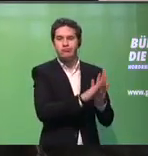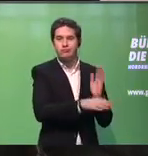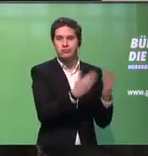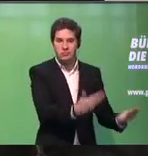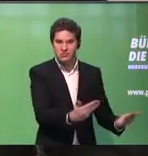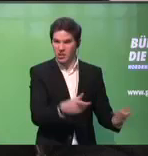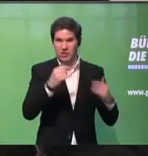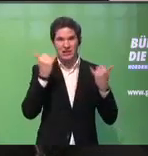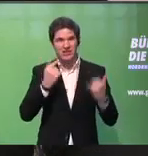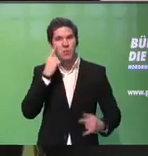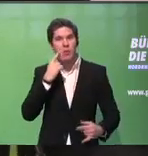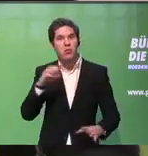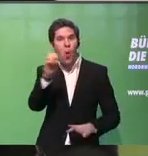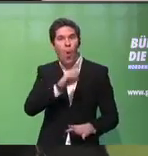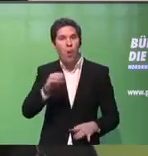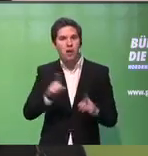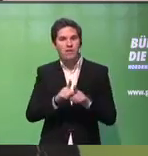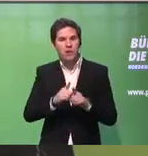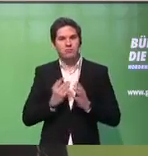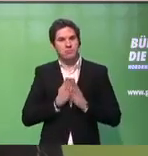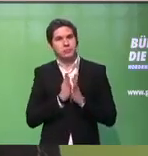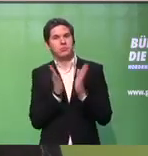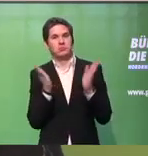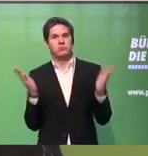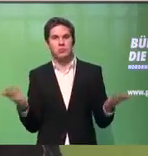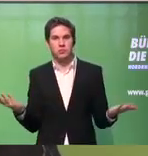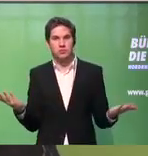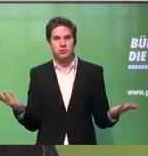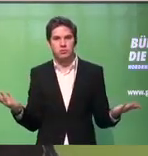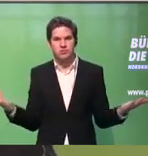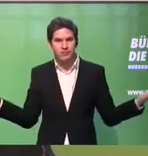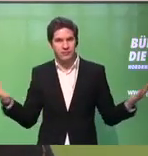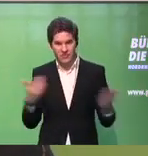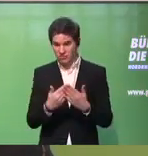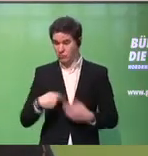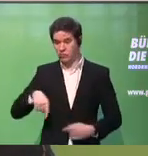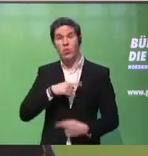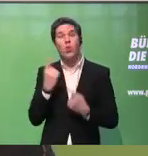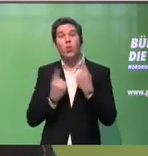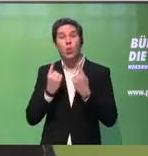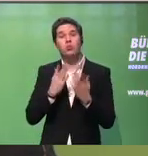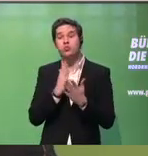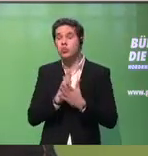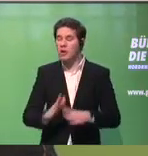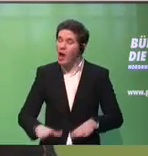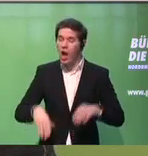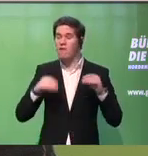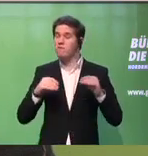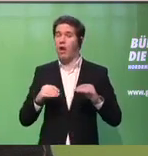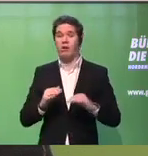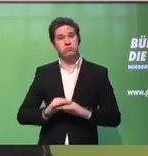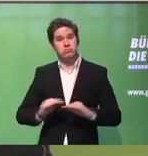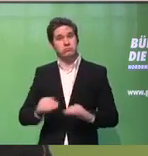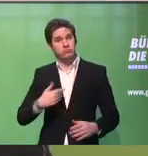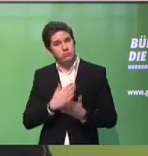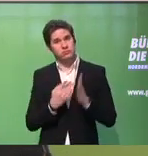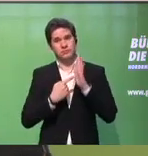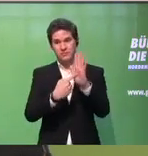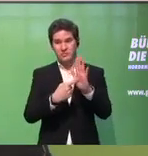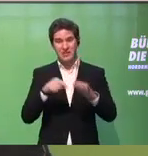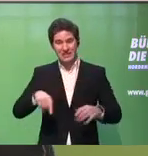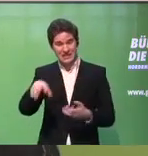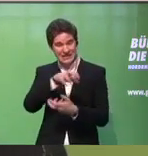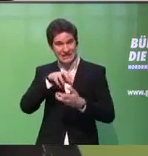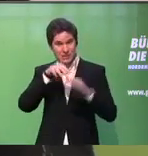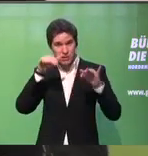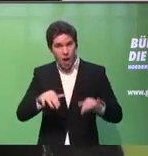Reaktion darauf. Wir Grüne haben von Anfang an gesagt, wir wollen die Krise als Chance begreifen zum ökologischen